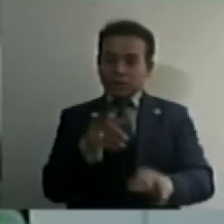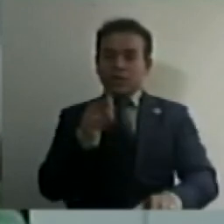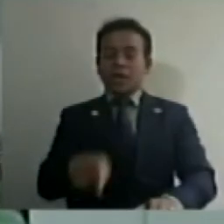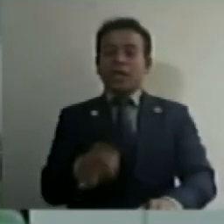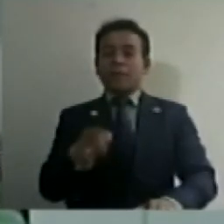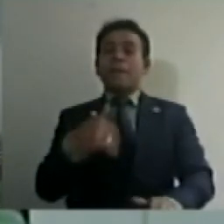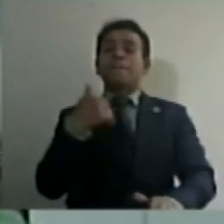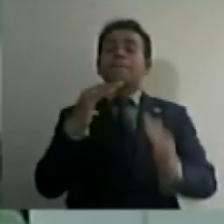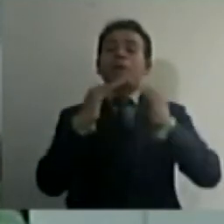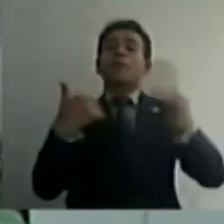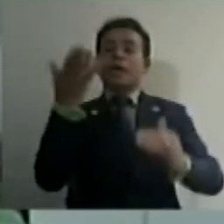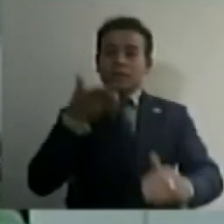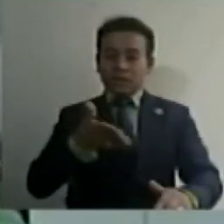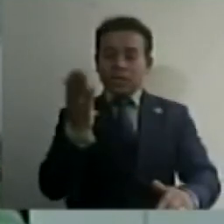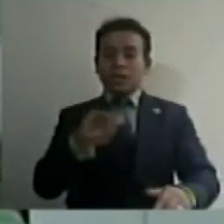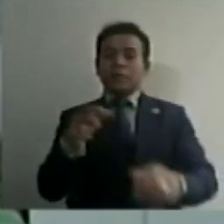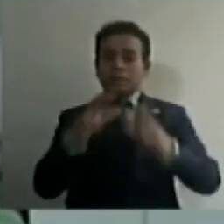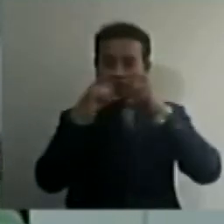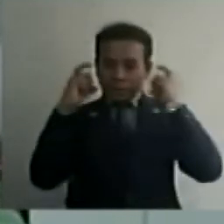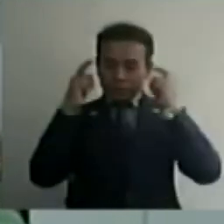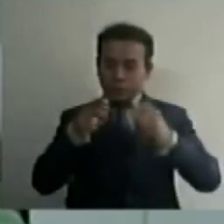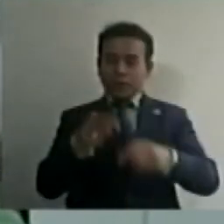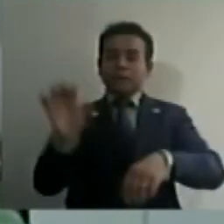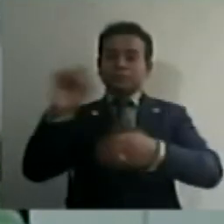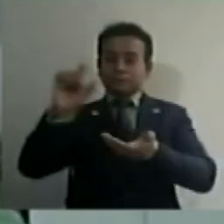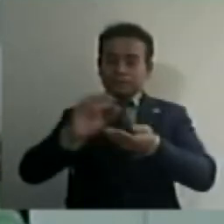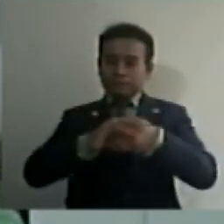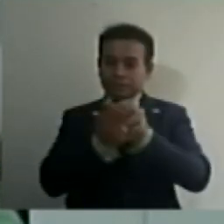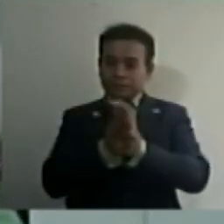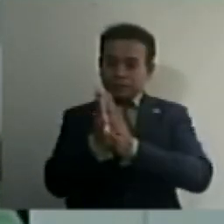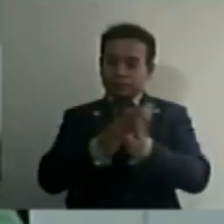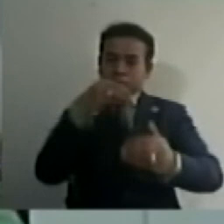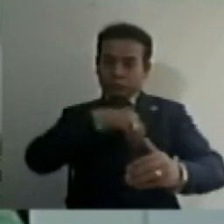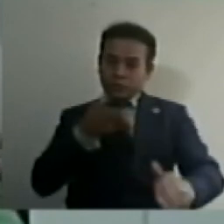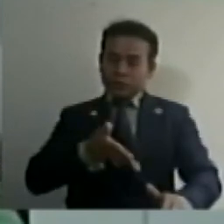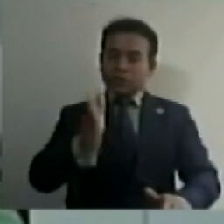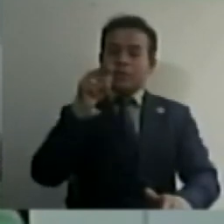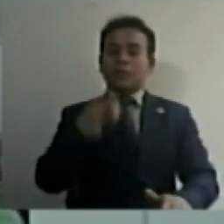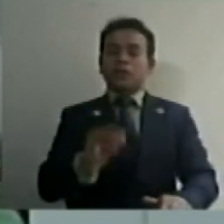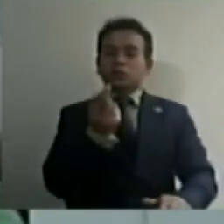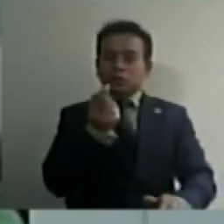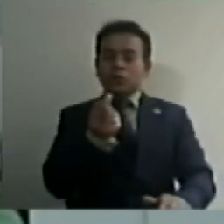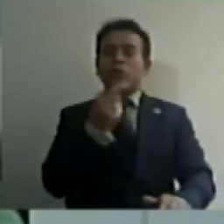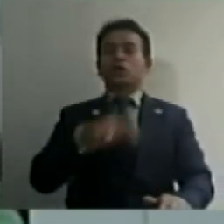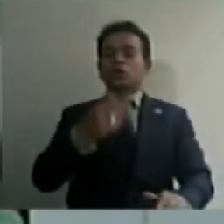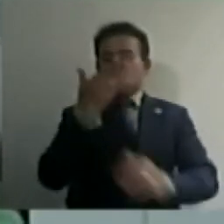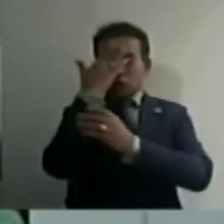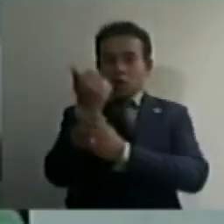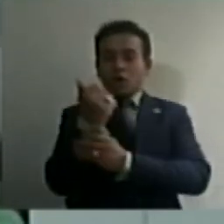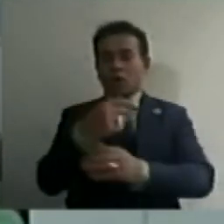সামান্য জ্বর কাশি হাঁচি সর্দি গলা ব্যথা শ্বাসকষ্ট হলে বাড়িতেই চিকিৎসা নিন অথবা আমাদের